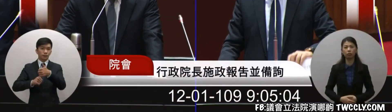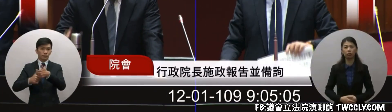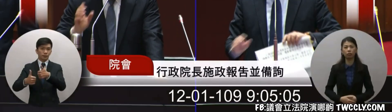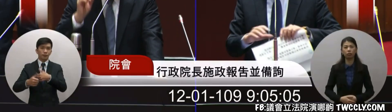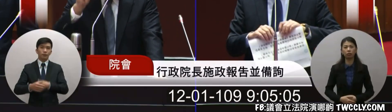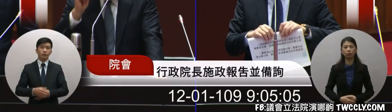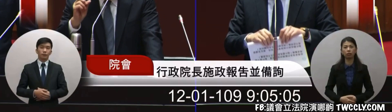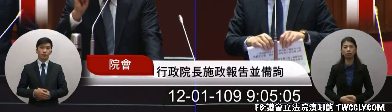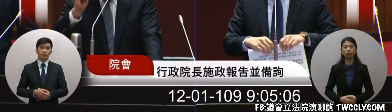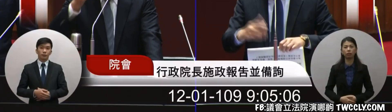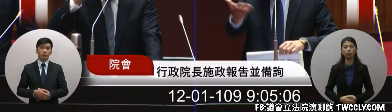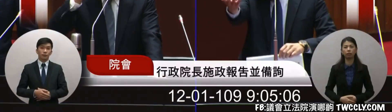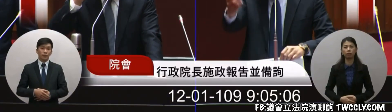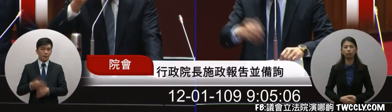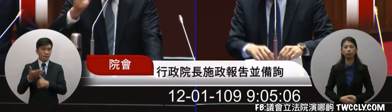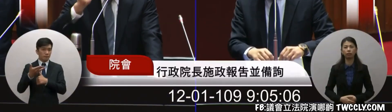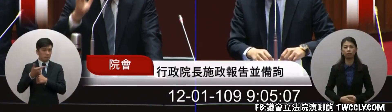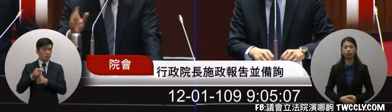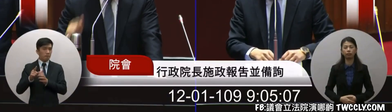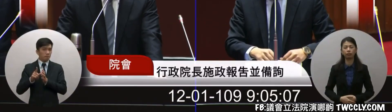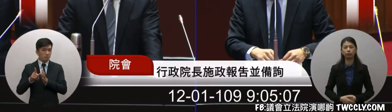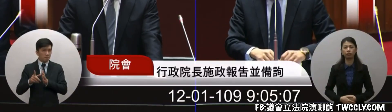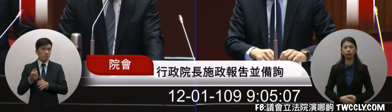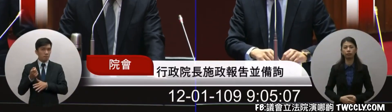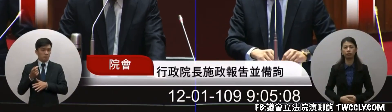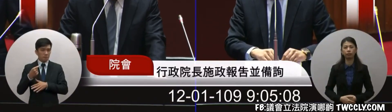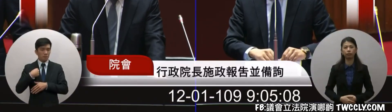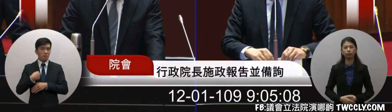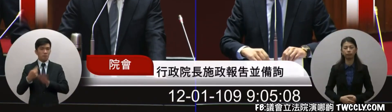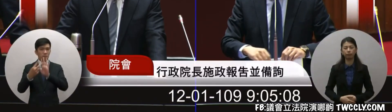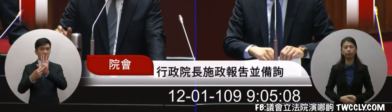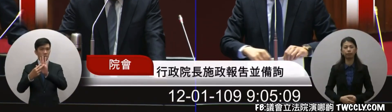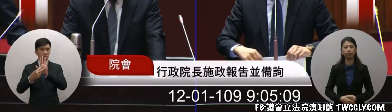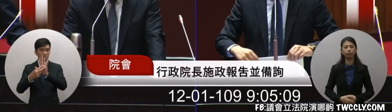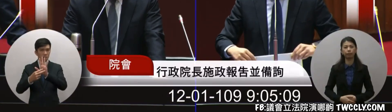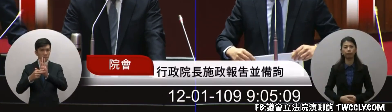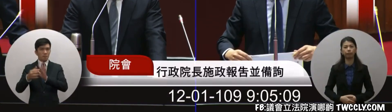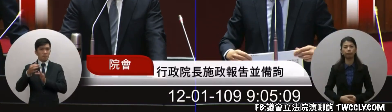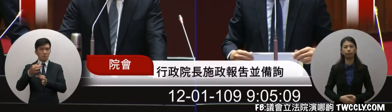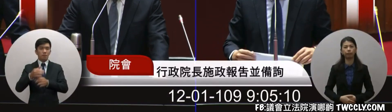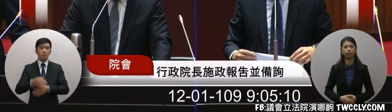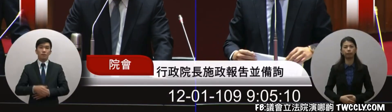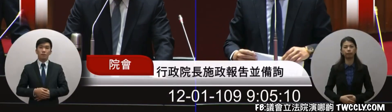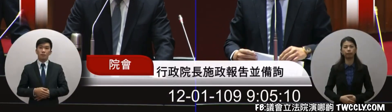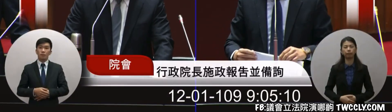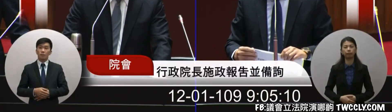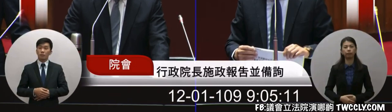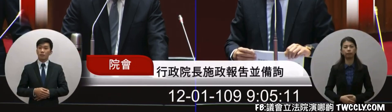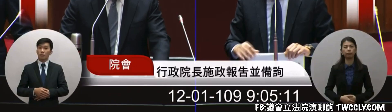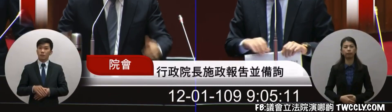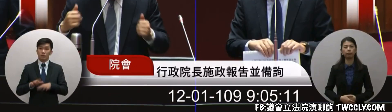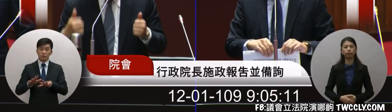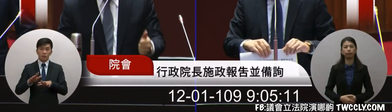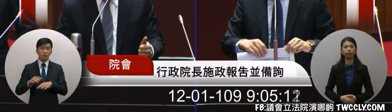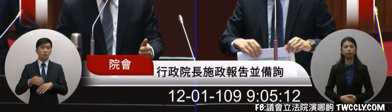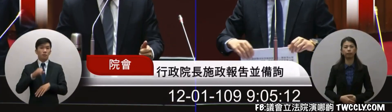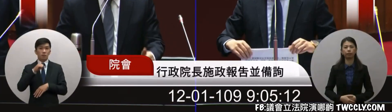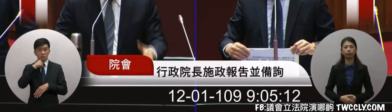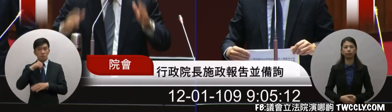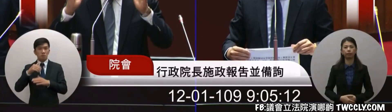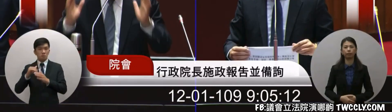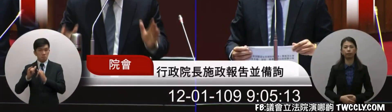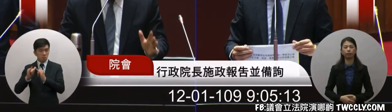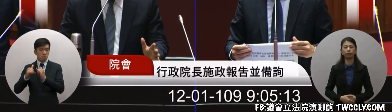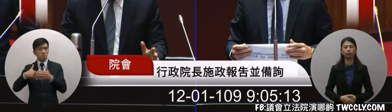不可以给我稍微一点点时间，我完整说明一下。这一次国人一起努力，我们防疫成